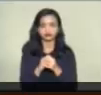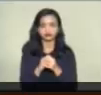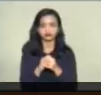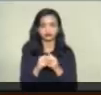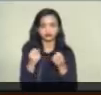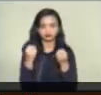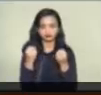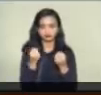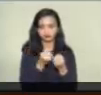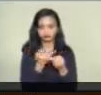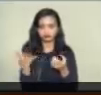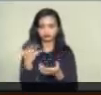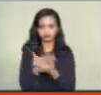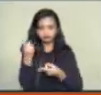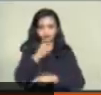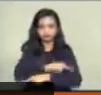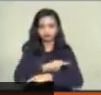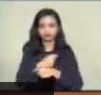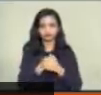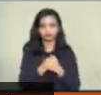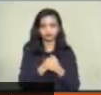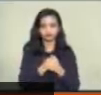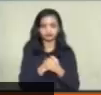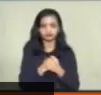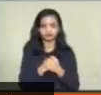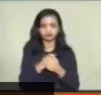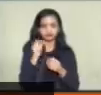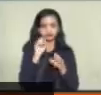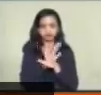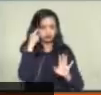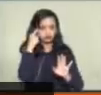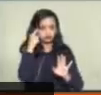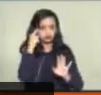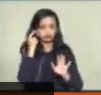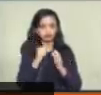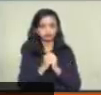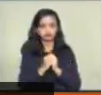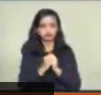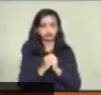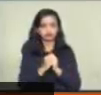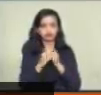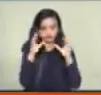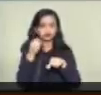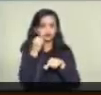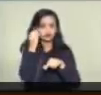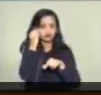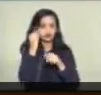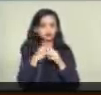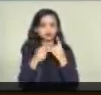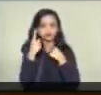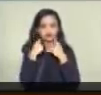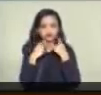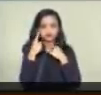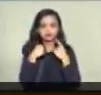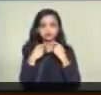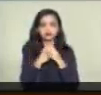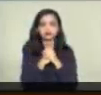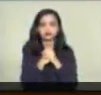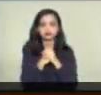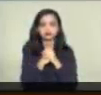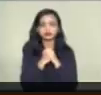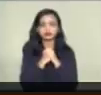aldawan? Uray na ka to eh. Pwede pang panunutin kayo ka. Basta makawit ka to anak ko. Mahayos yung mata